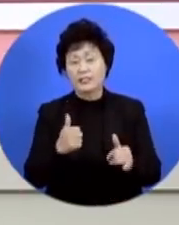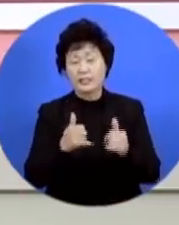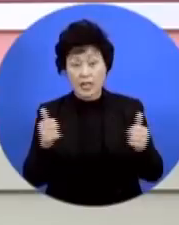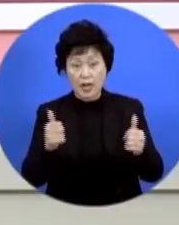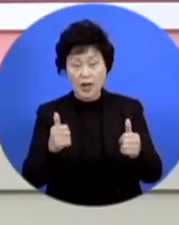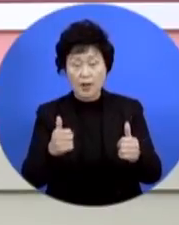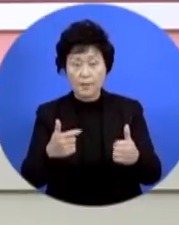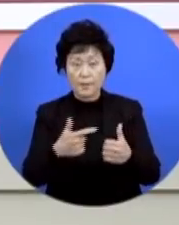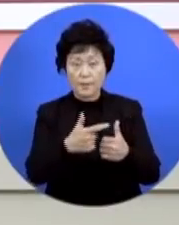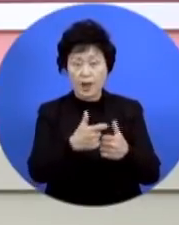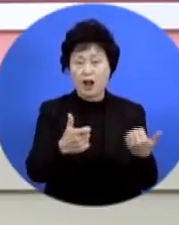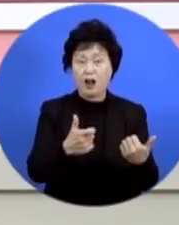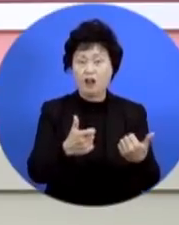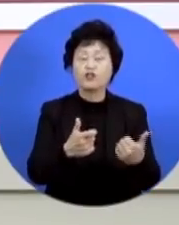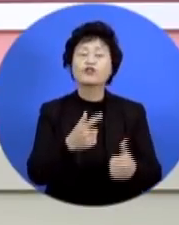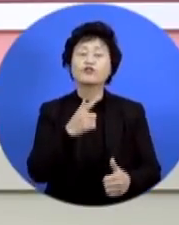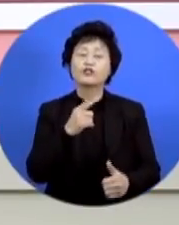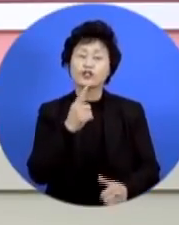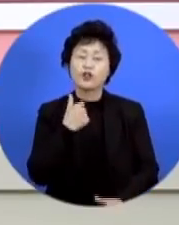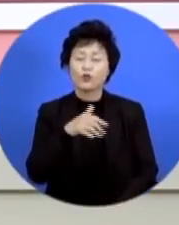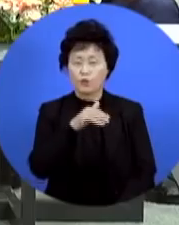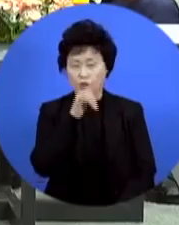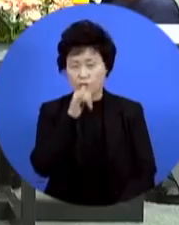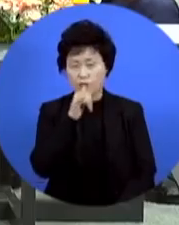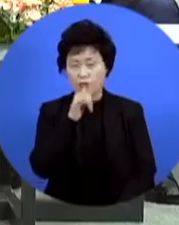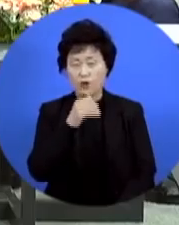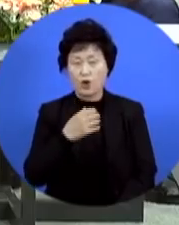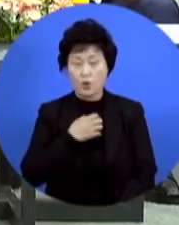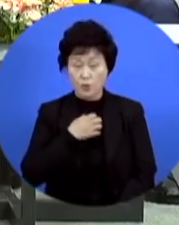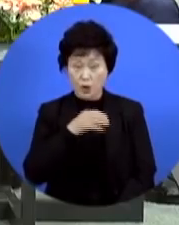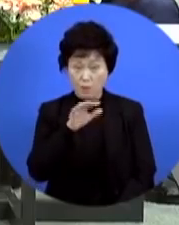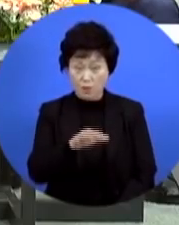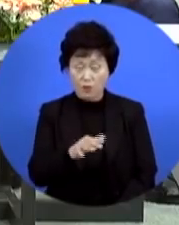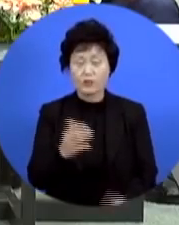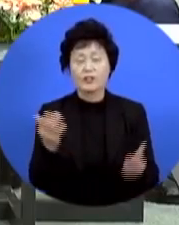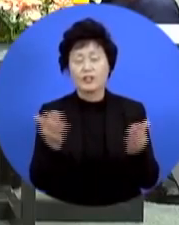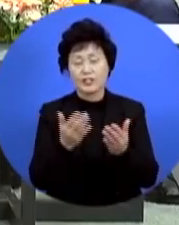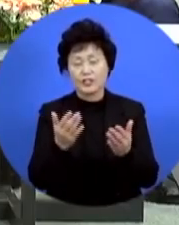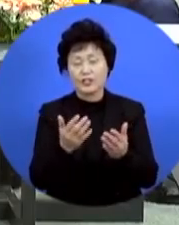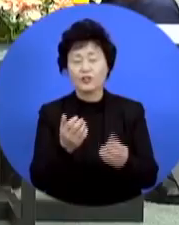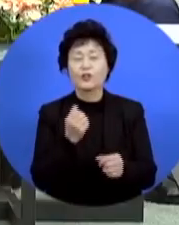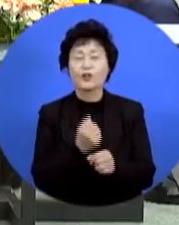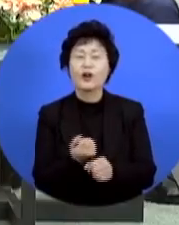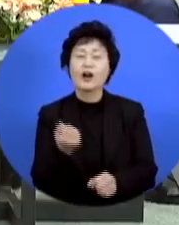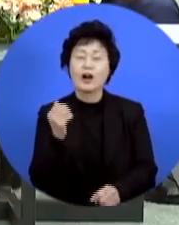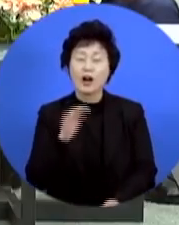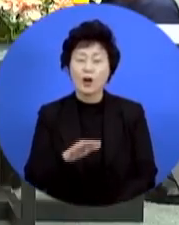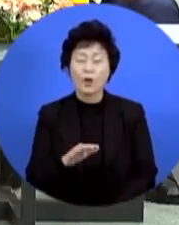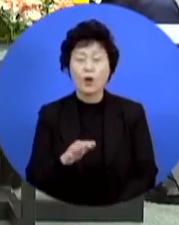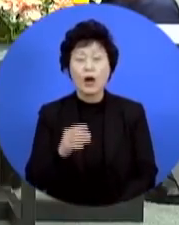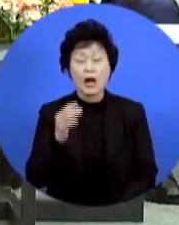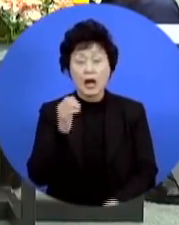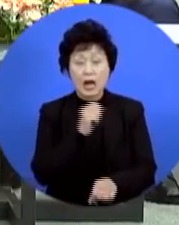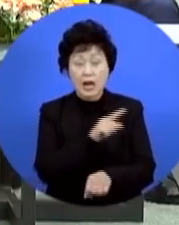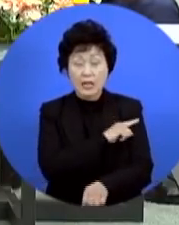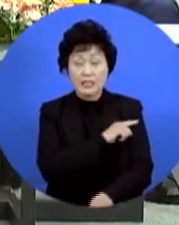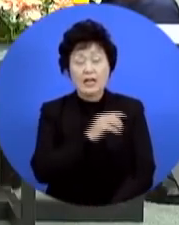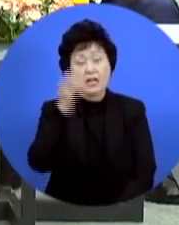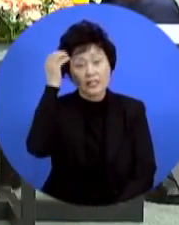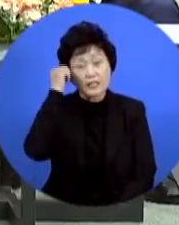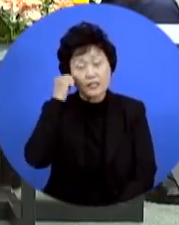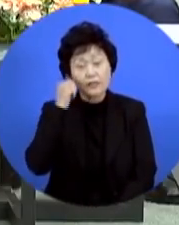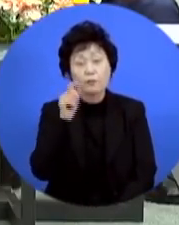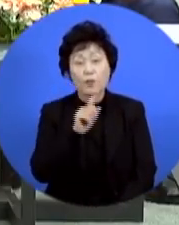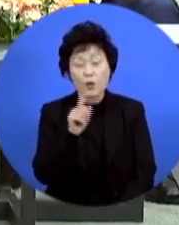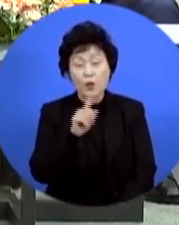하다 보니까 이제 거기서 결하기도 하고 햄버거 가게에서도 일도 하고 제일 기억나는 게 청소. 장난감 회사를.